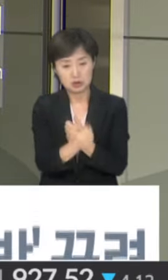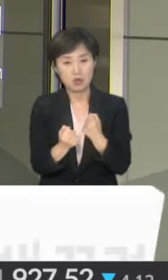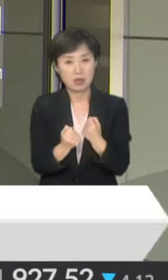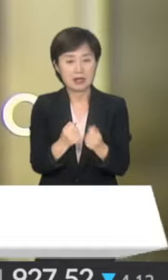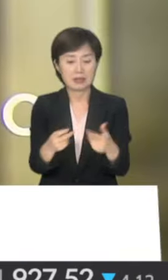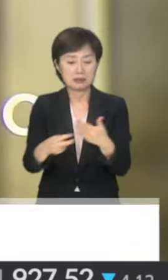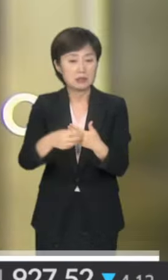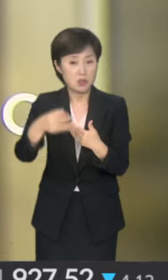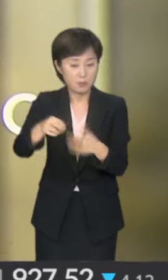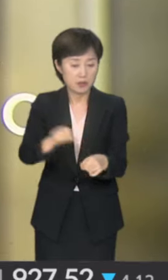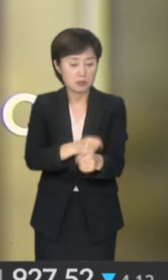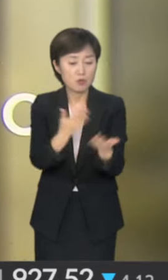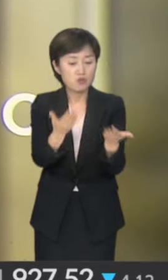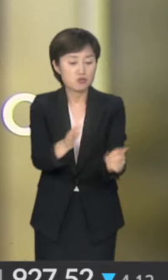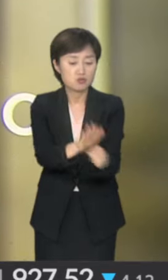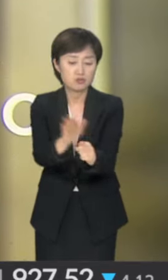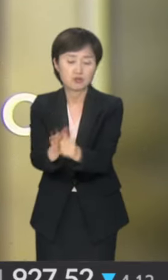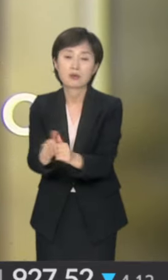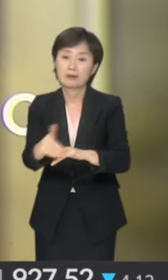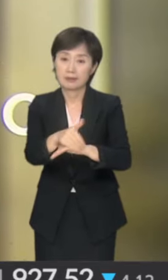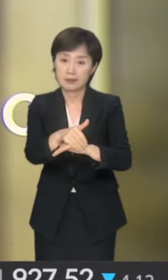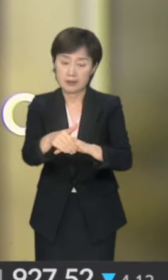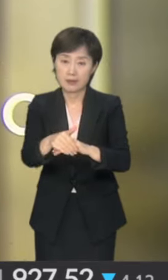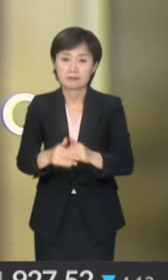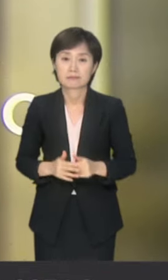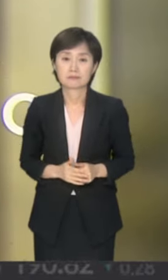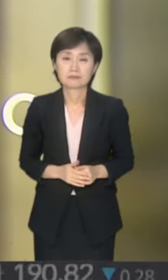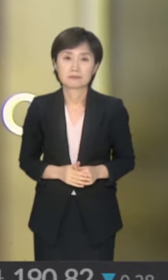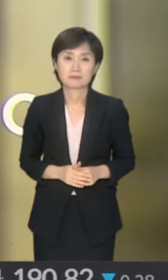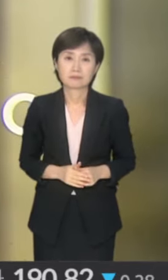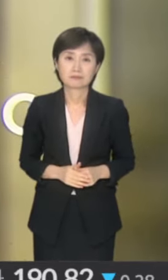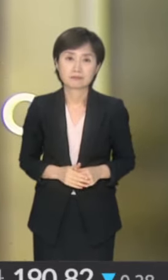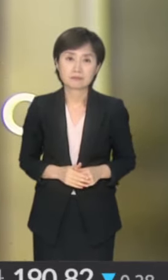진료비와 특별 휴가 제공 등도 추진할 계획입니다